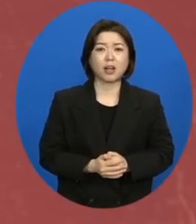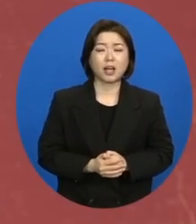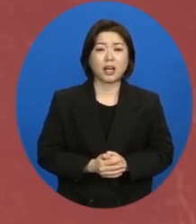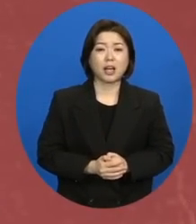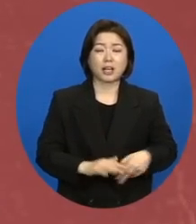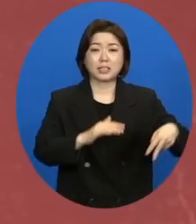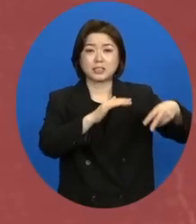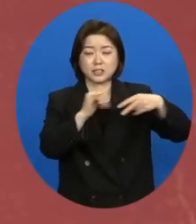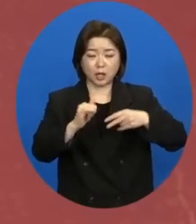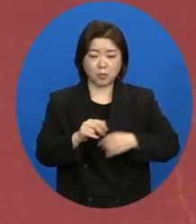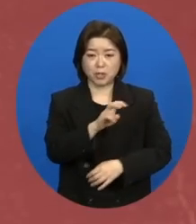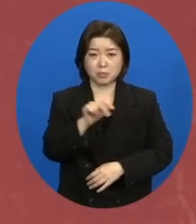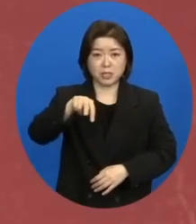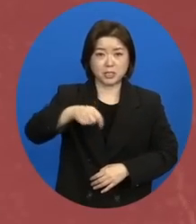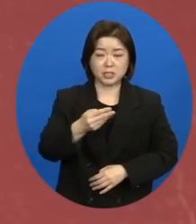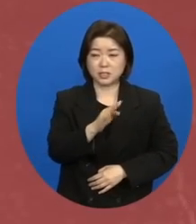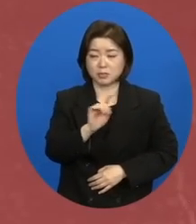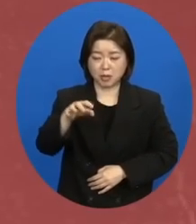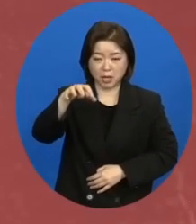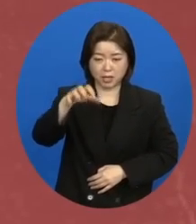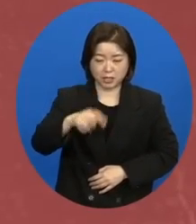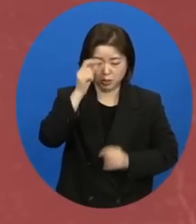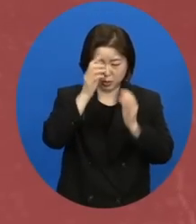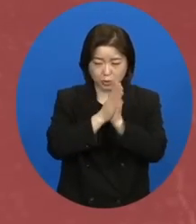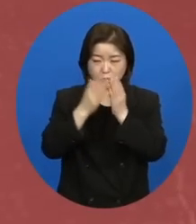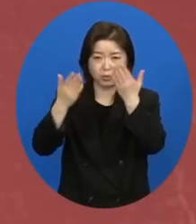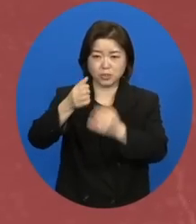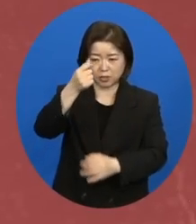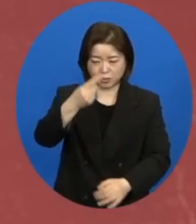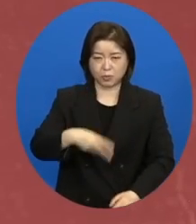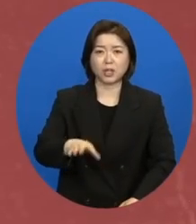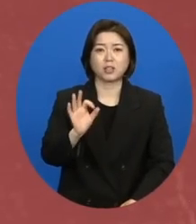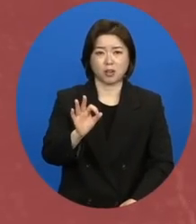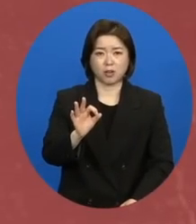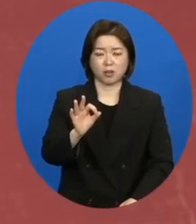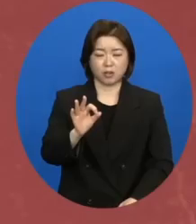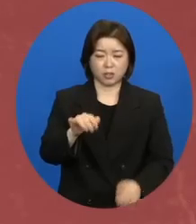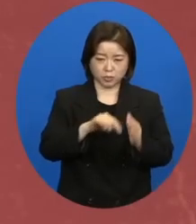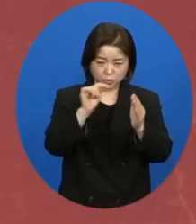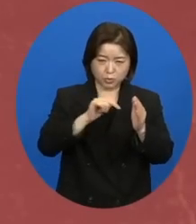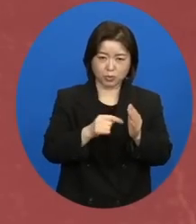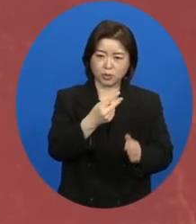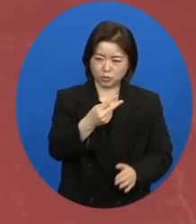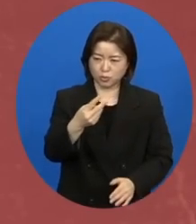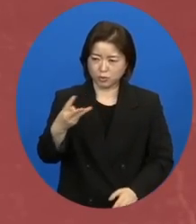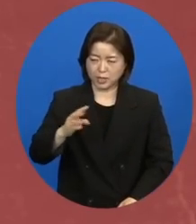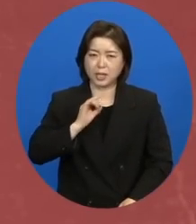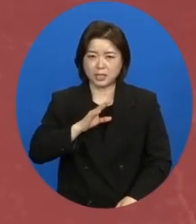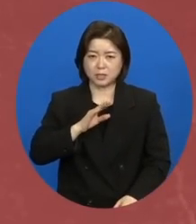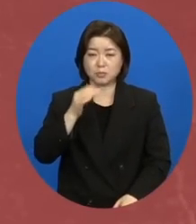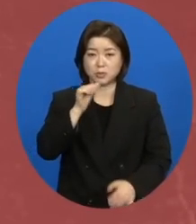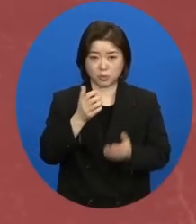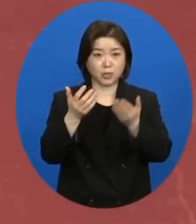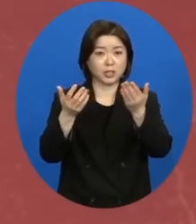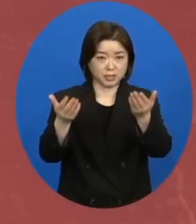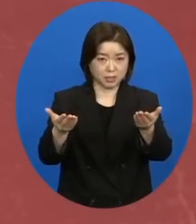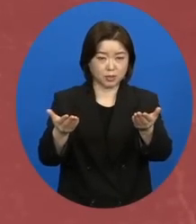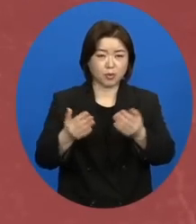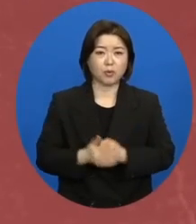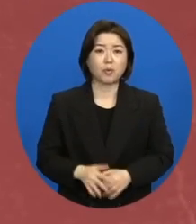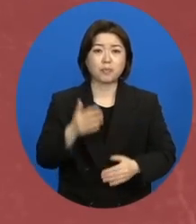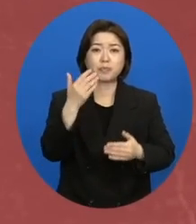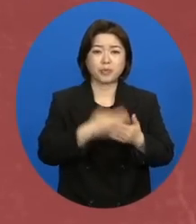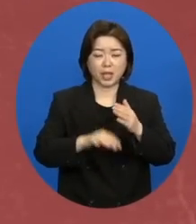미스바에서 기도한 것이 10가지가 있는데 딱 한 두세 가지만 여러분들에게 소개하고 이제